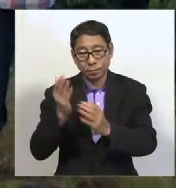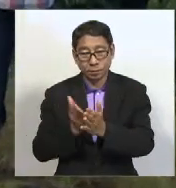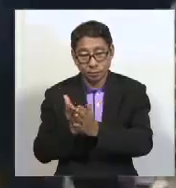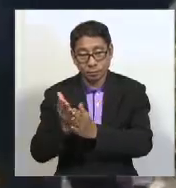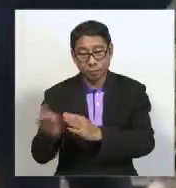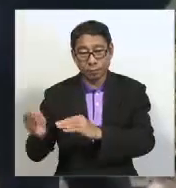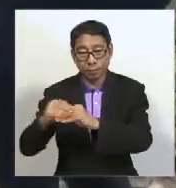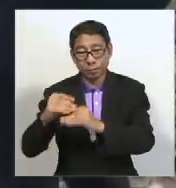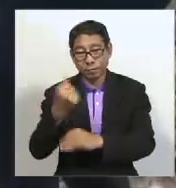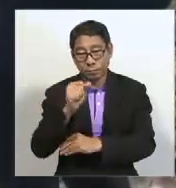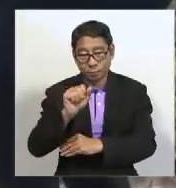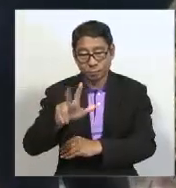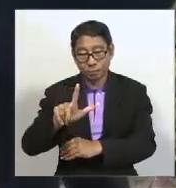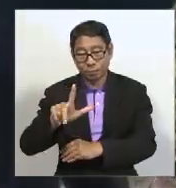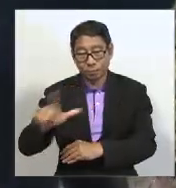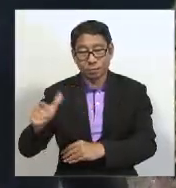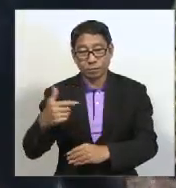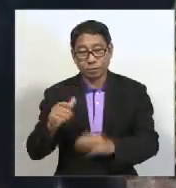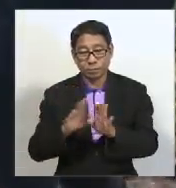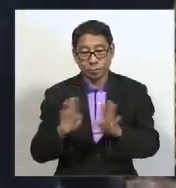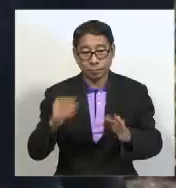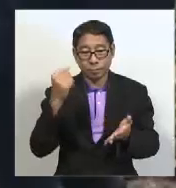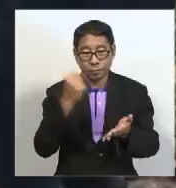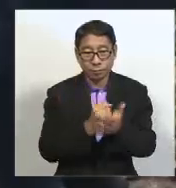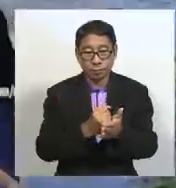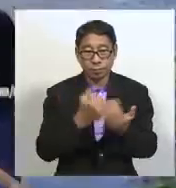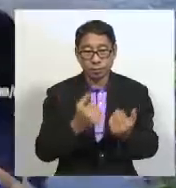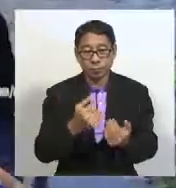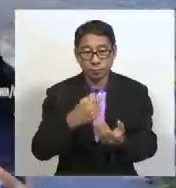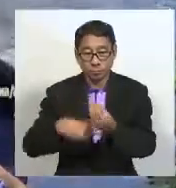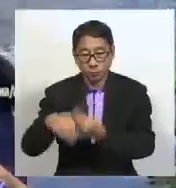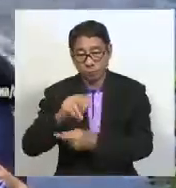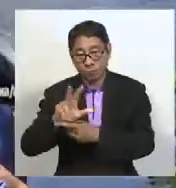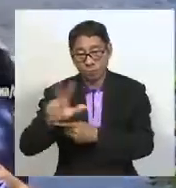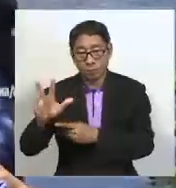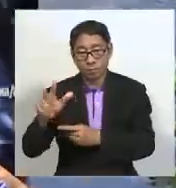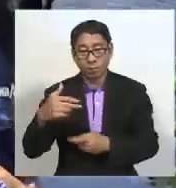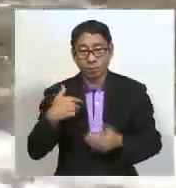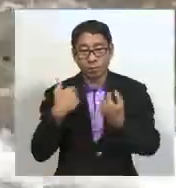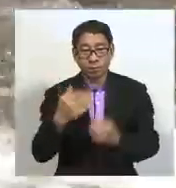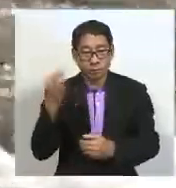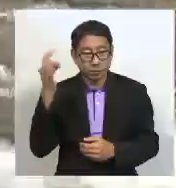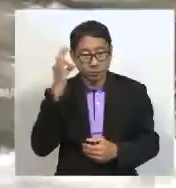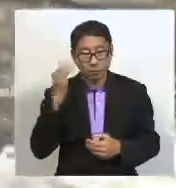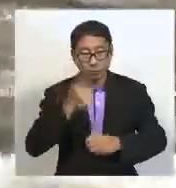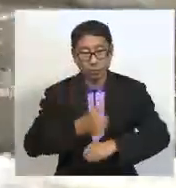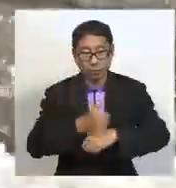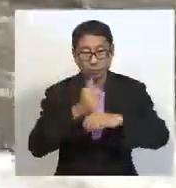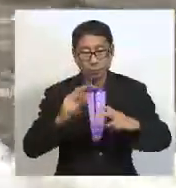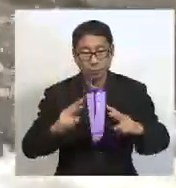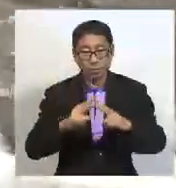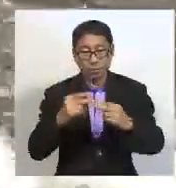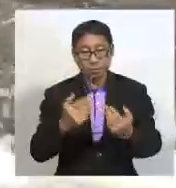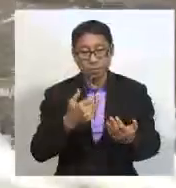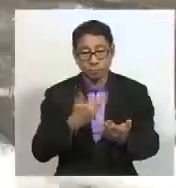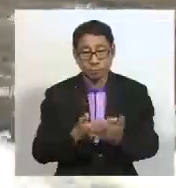เพิ่มเติมจาก13ล้านคนก่อนที่จะเปิดให้ลงทะเบียนชิมช็อปใช้ในเฟสที่3ได้นะคะไปฟังเสียงท่านรัฐมนตรีว่าการกระ